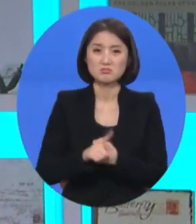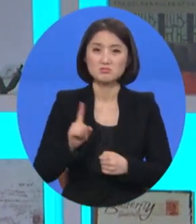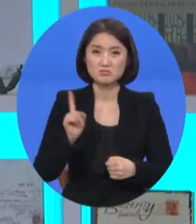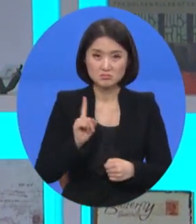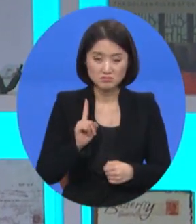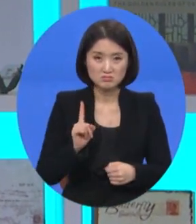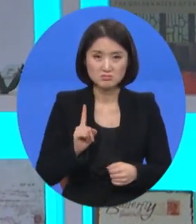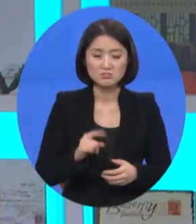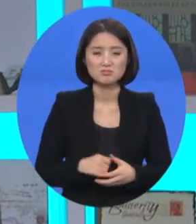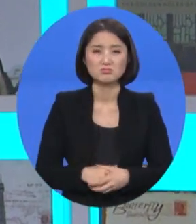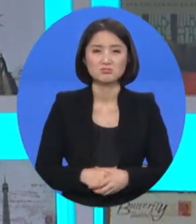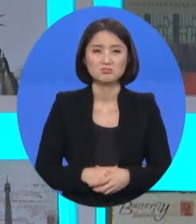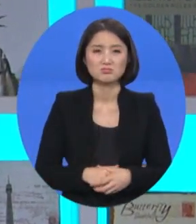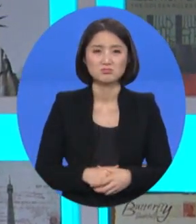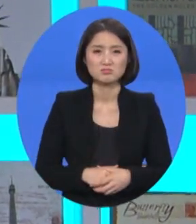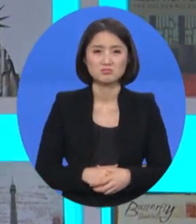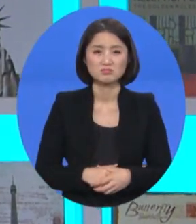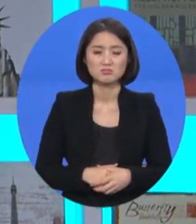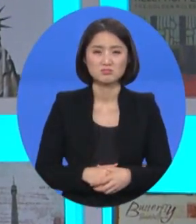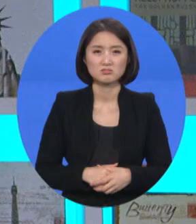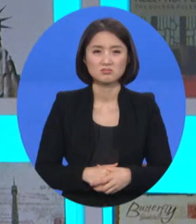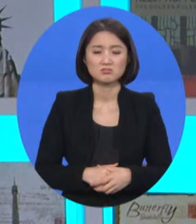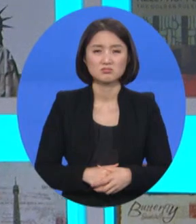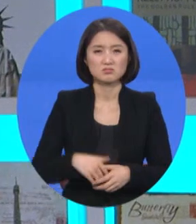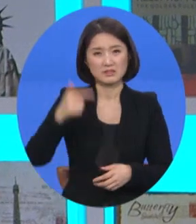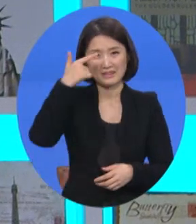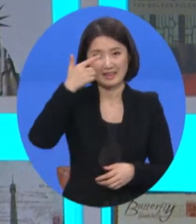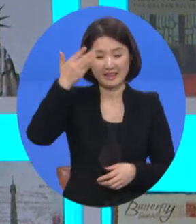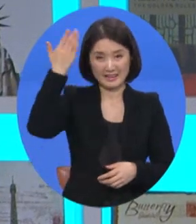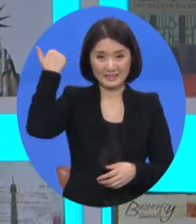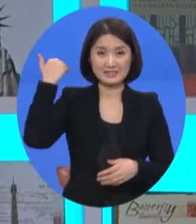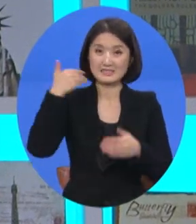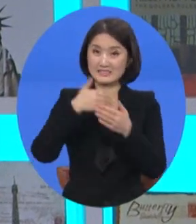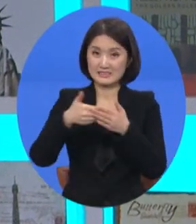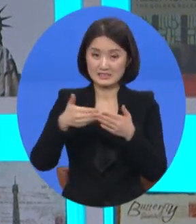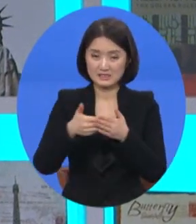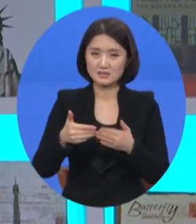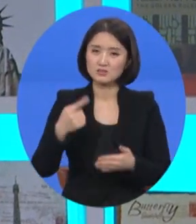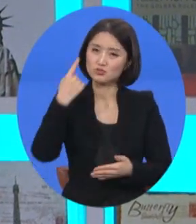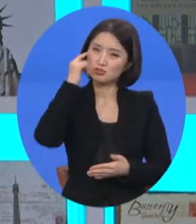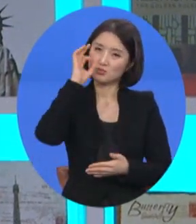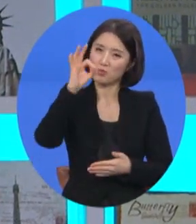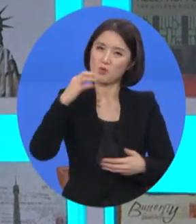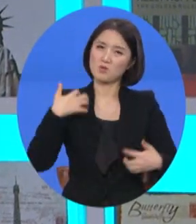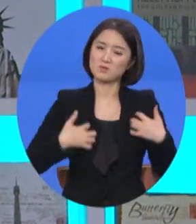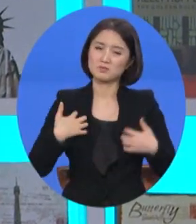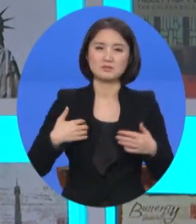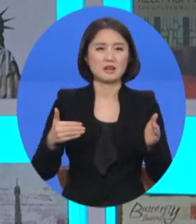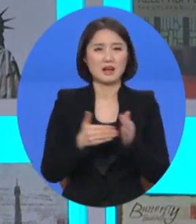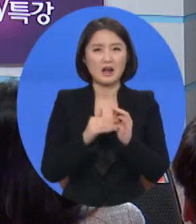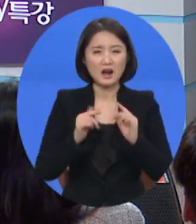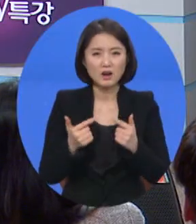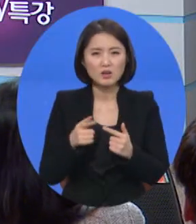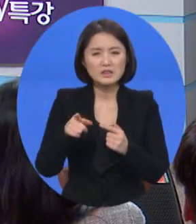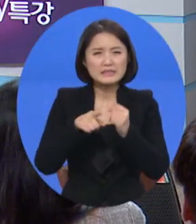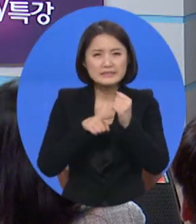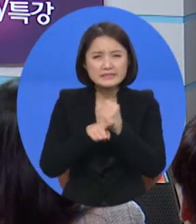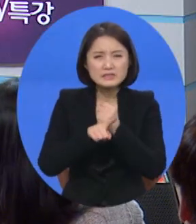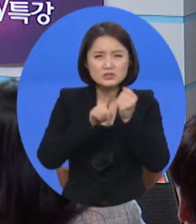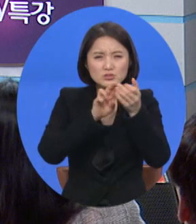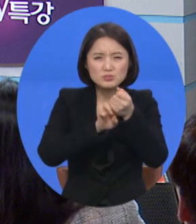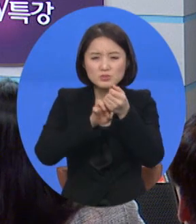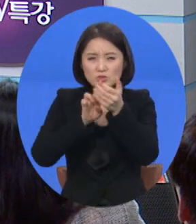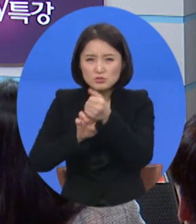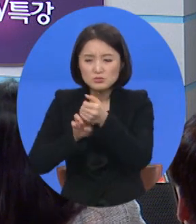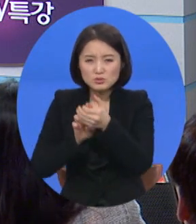은 보는 그림이 아니라 읽어야 하는 그림이다 라는 것을 강조하고 있기 때문입니다 우리의 그림은